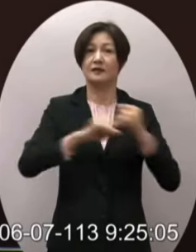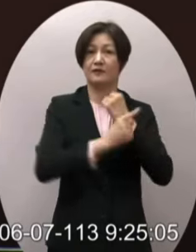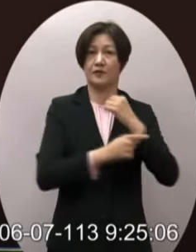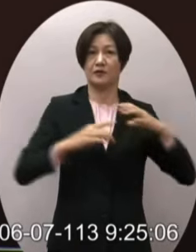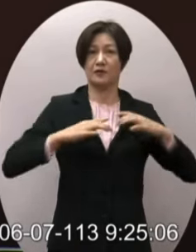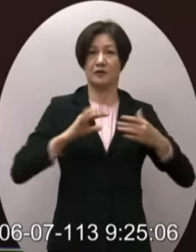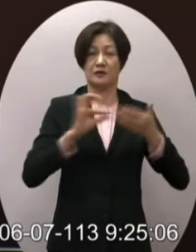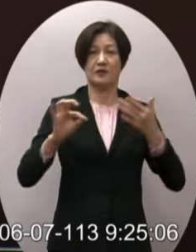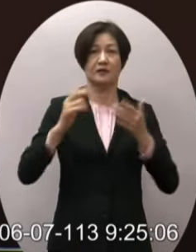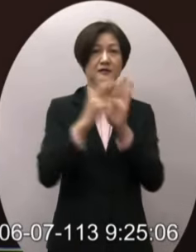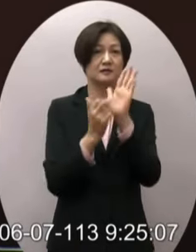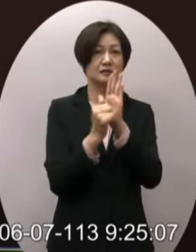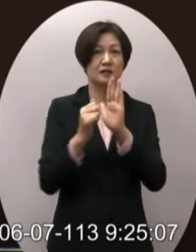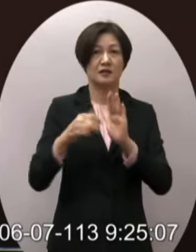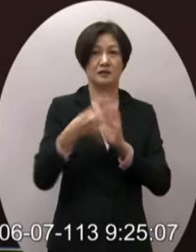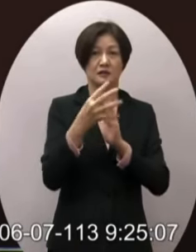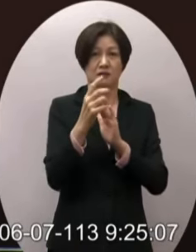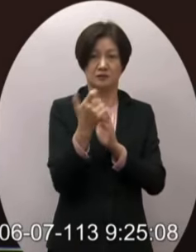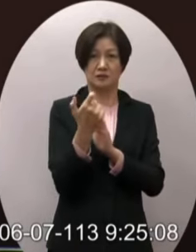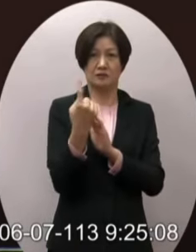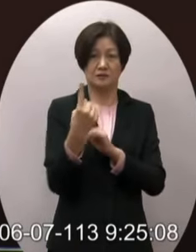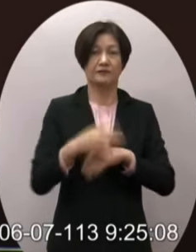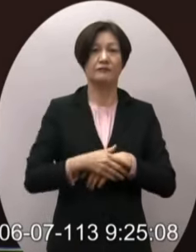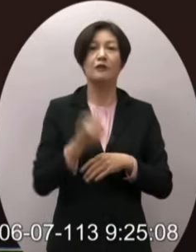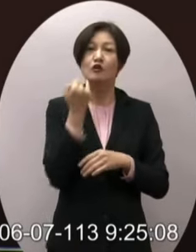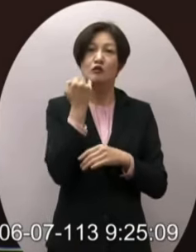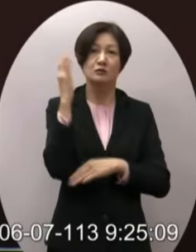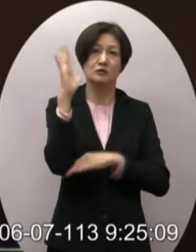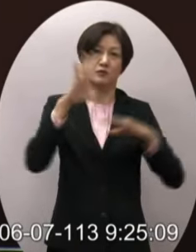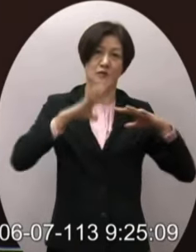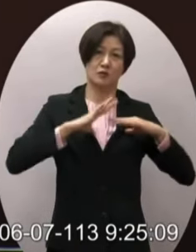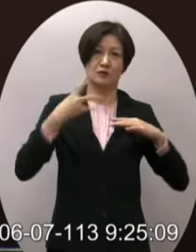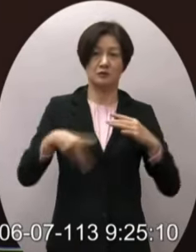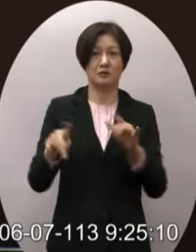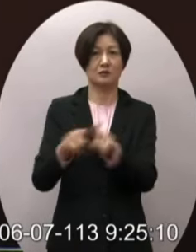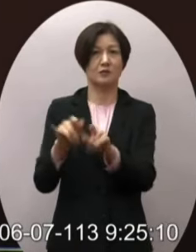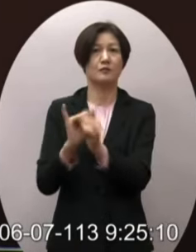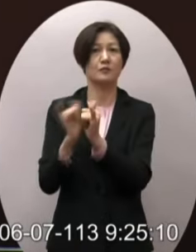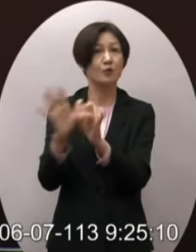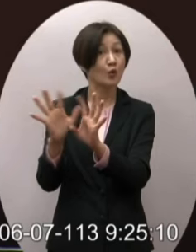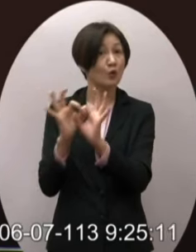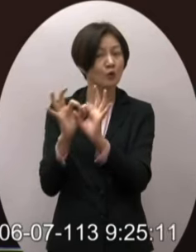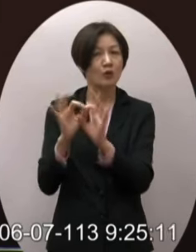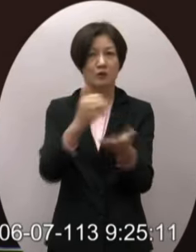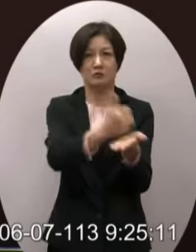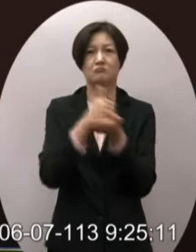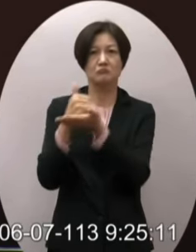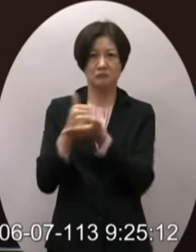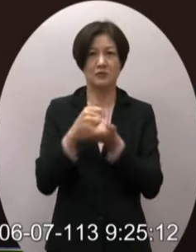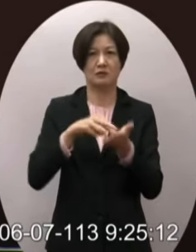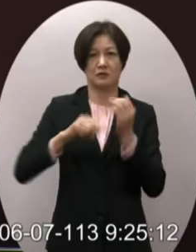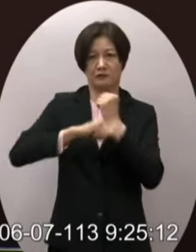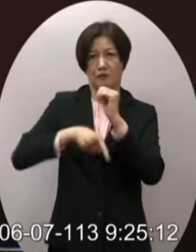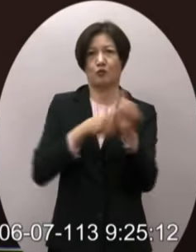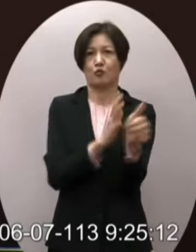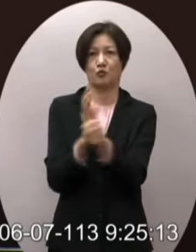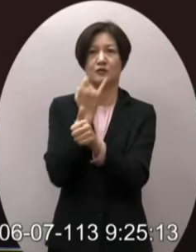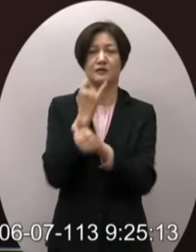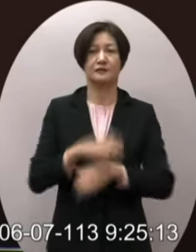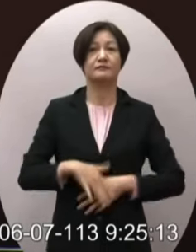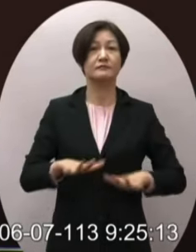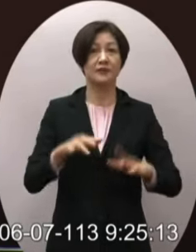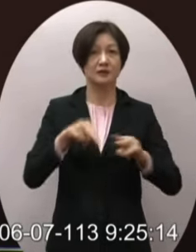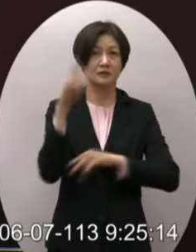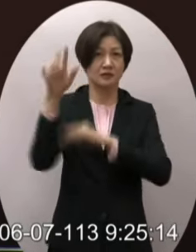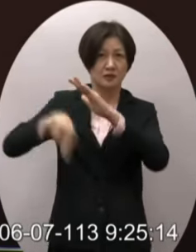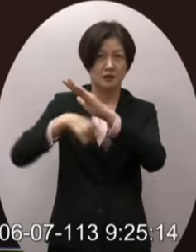第461号，委员会开会时可邀请政府官员及社会上有关系人员到会备询。这一次行政院